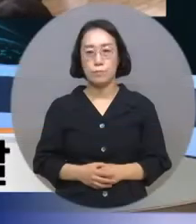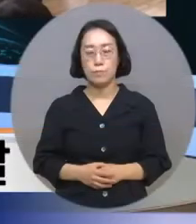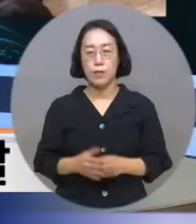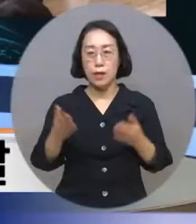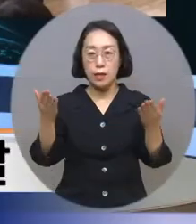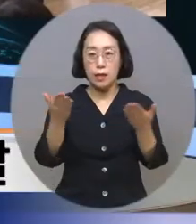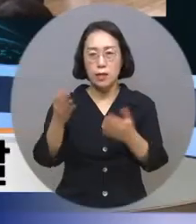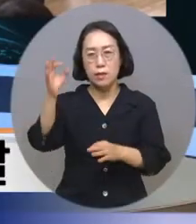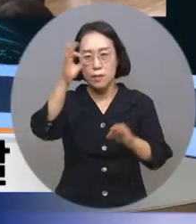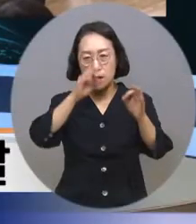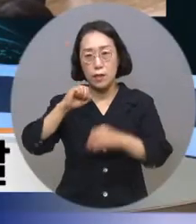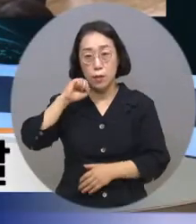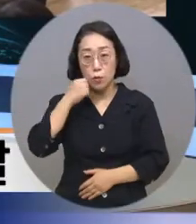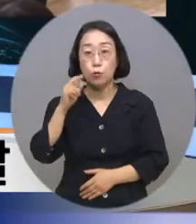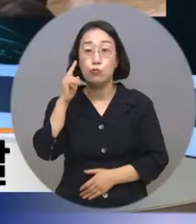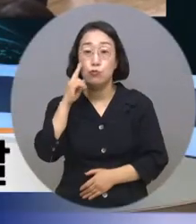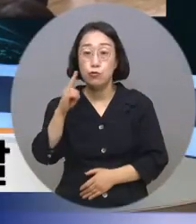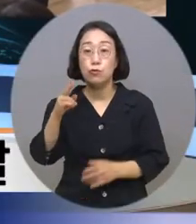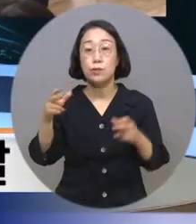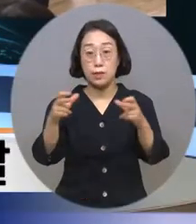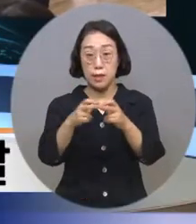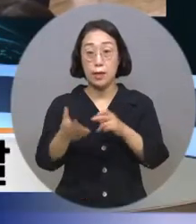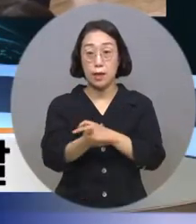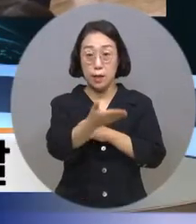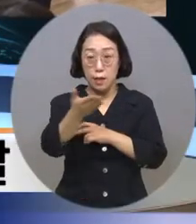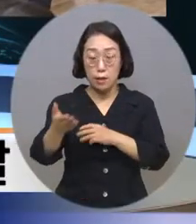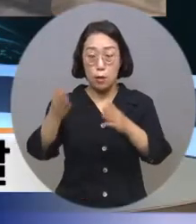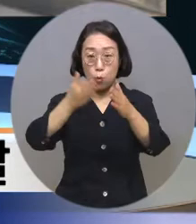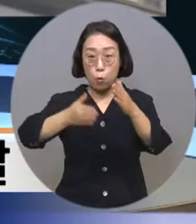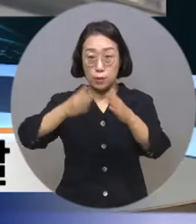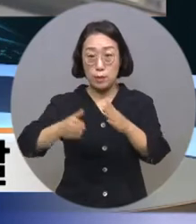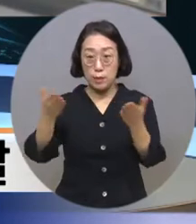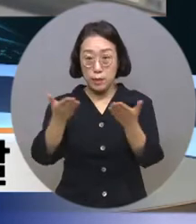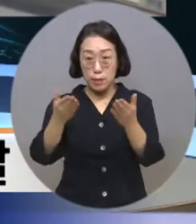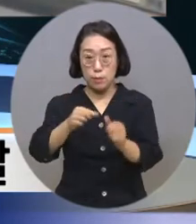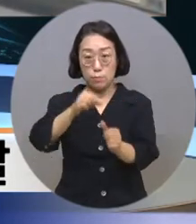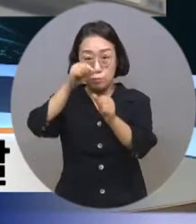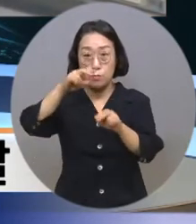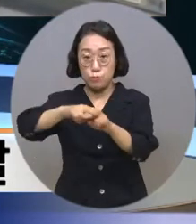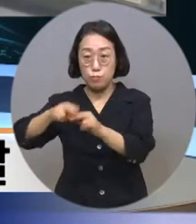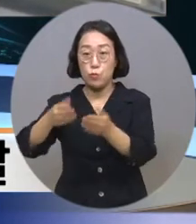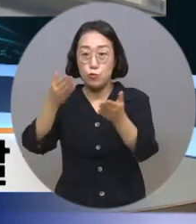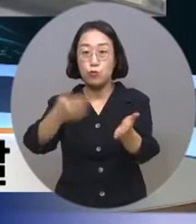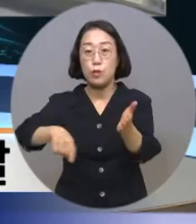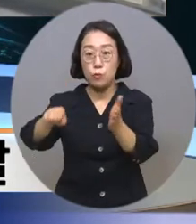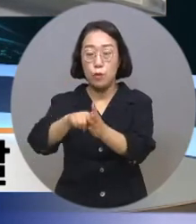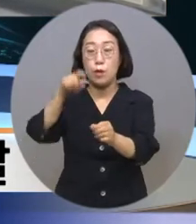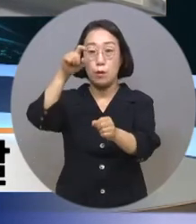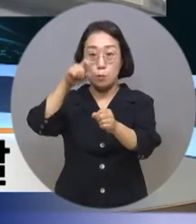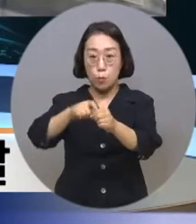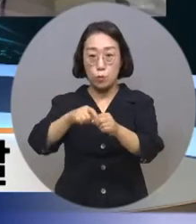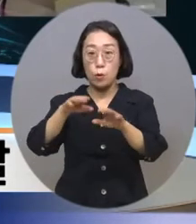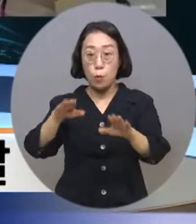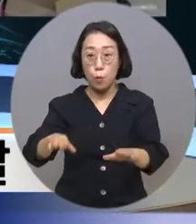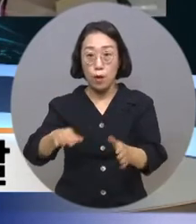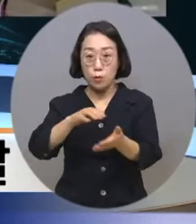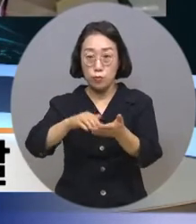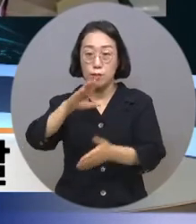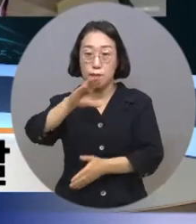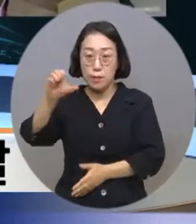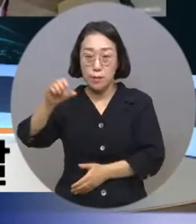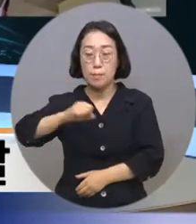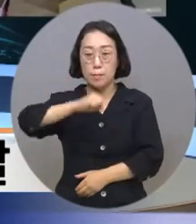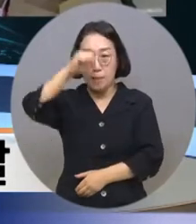상대적으로 고용이 열악한 중증 장애인에게 공직 진출 기회를 확대하고자 도입된 시험에서 올해 45명이